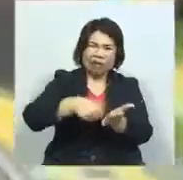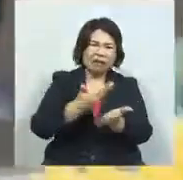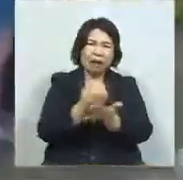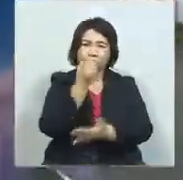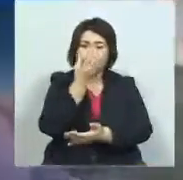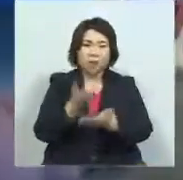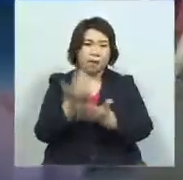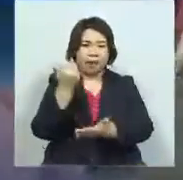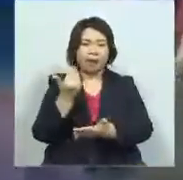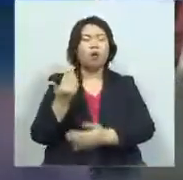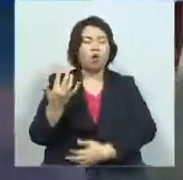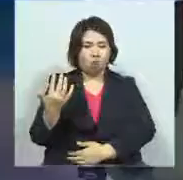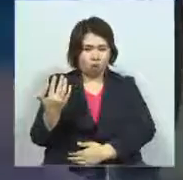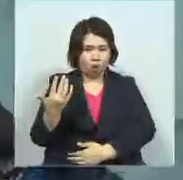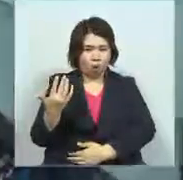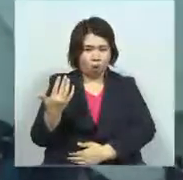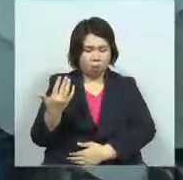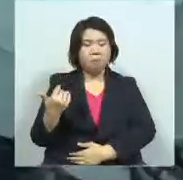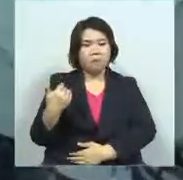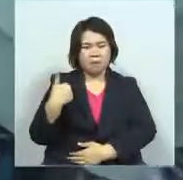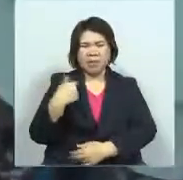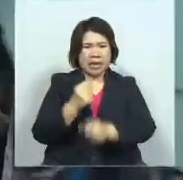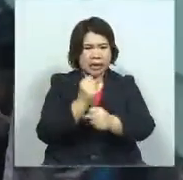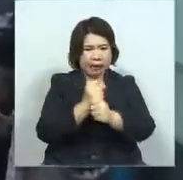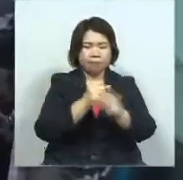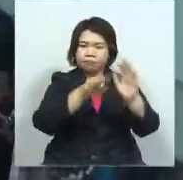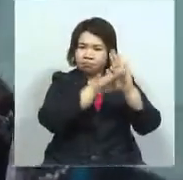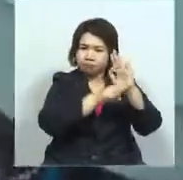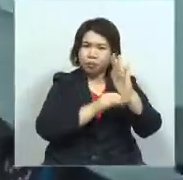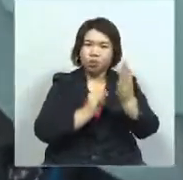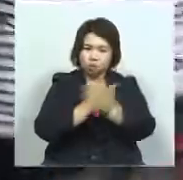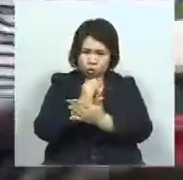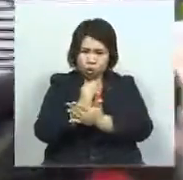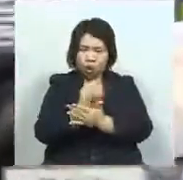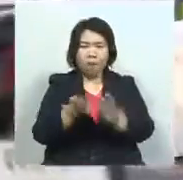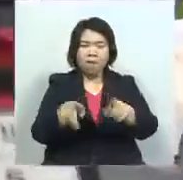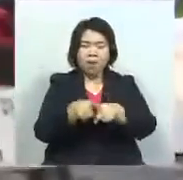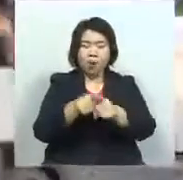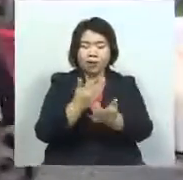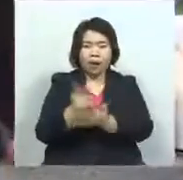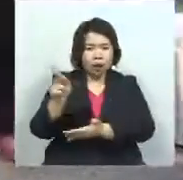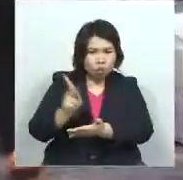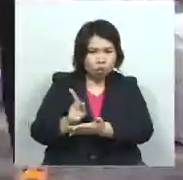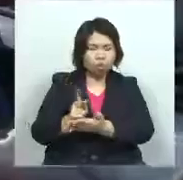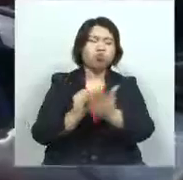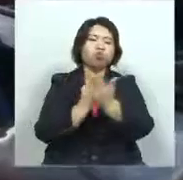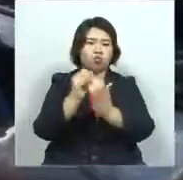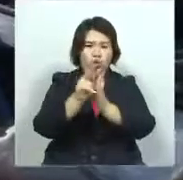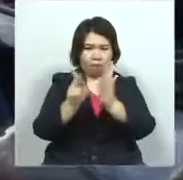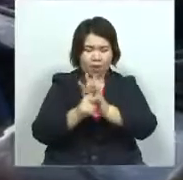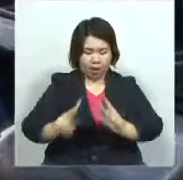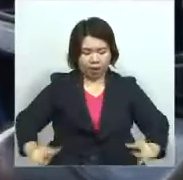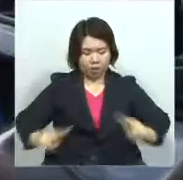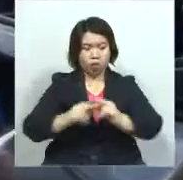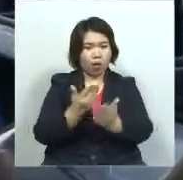ชนนะคะท่านบอกว่าก็จะต้องให้เป็นพิโกไฟแนนซ์ที่ถูกต้องหรือว่าให้เป็นสินเชื่อที่อยู่ภายใต้การกำกับดูแลของกระทรวง